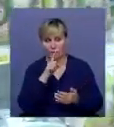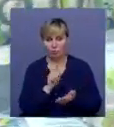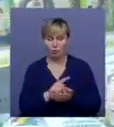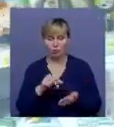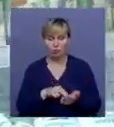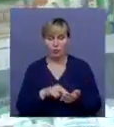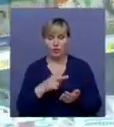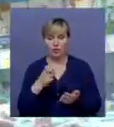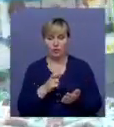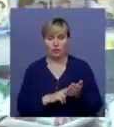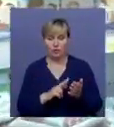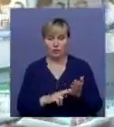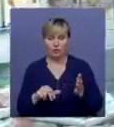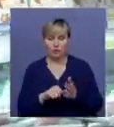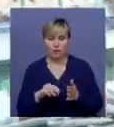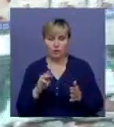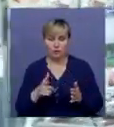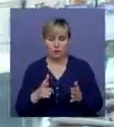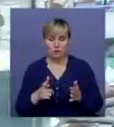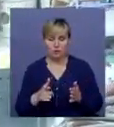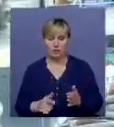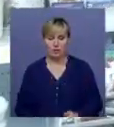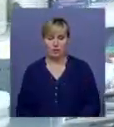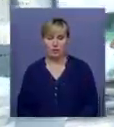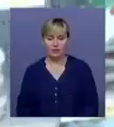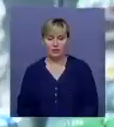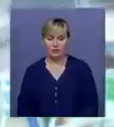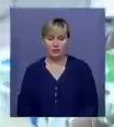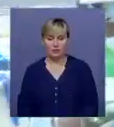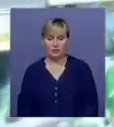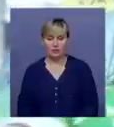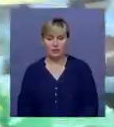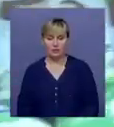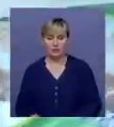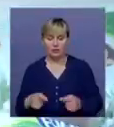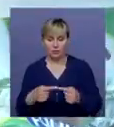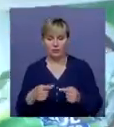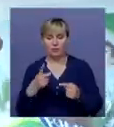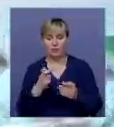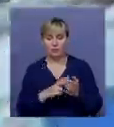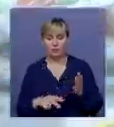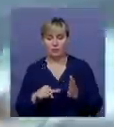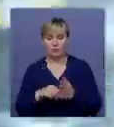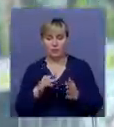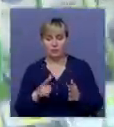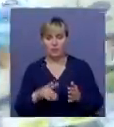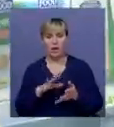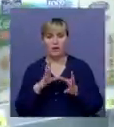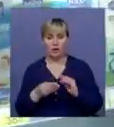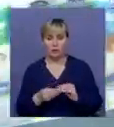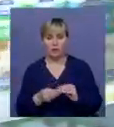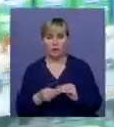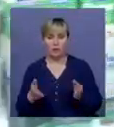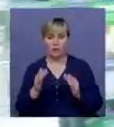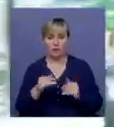стоить 286. Так, где у нас кефир? А, вот. Точно, 286. А вообще, давайте